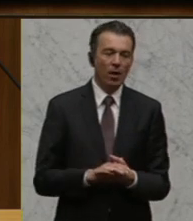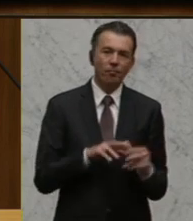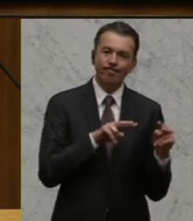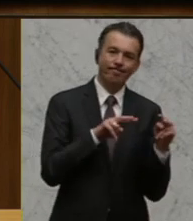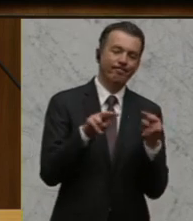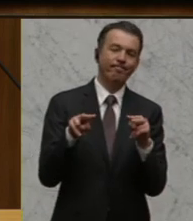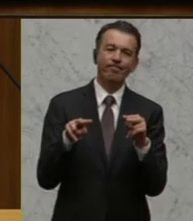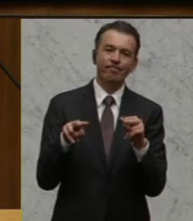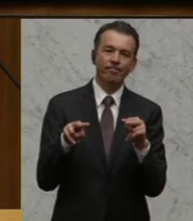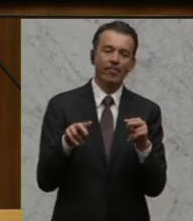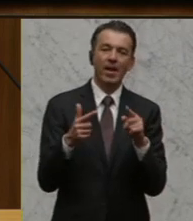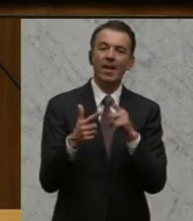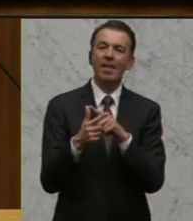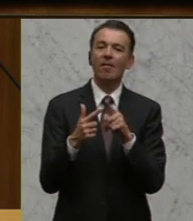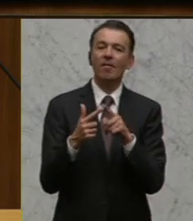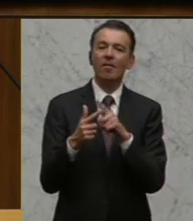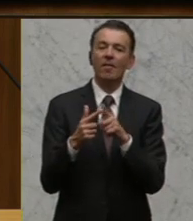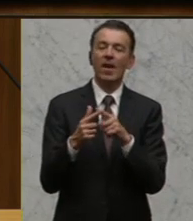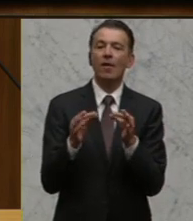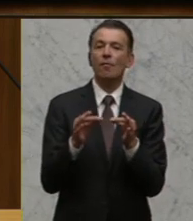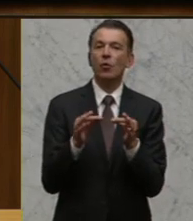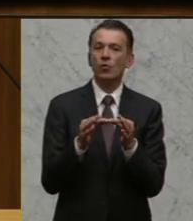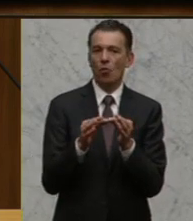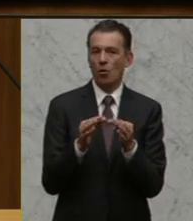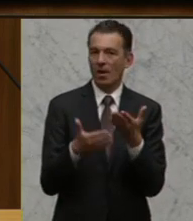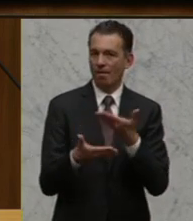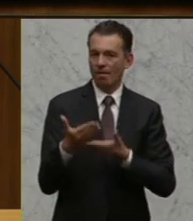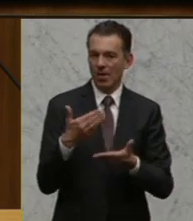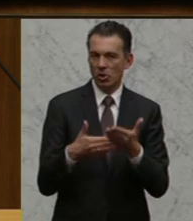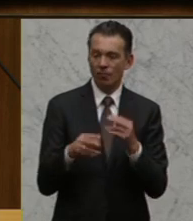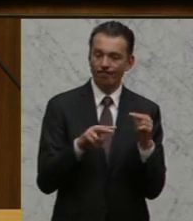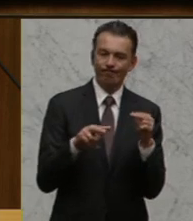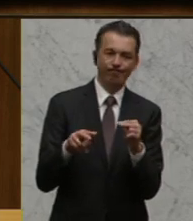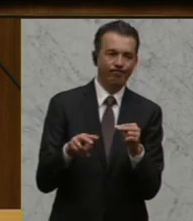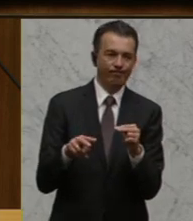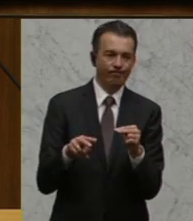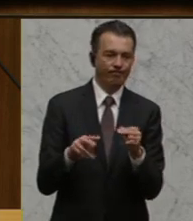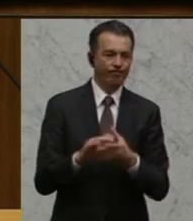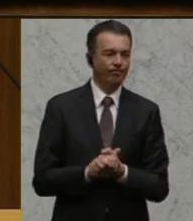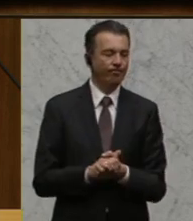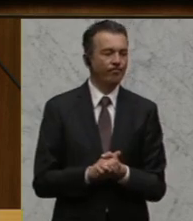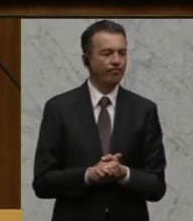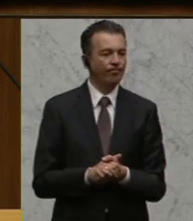Augenmerk auf zwei Funktionen des Wirtschaftens lenken.